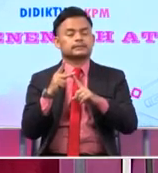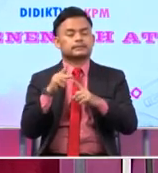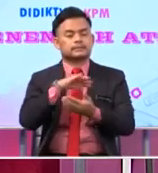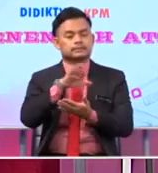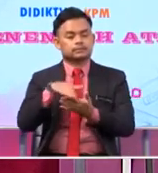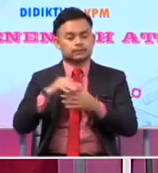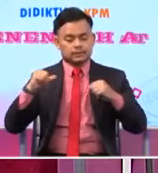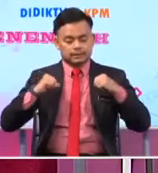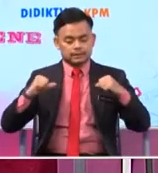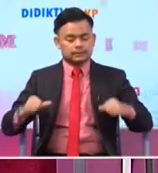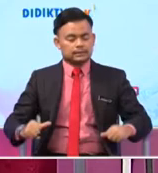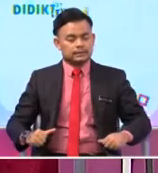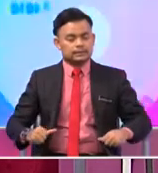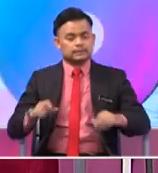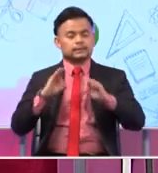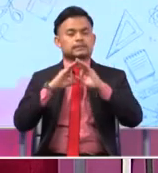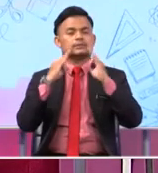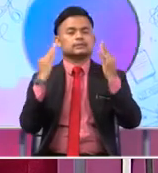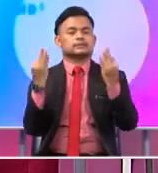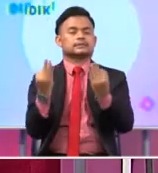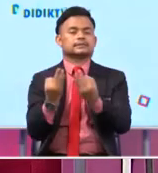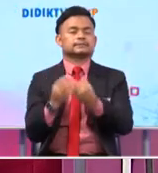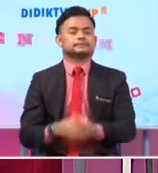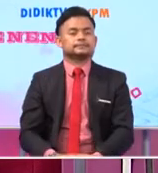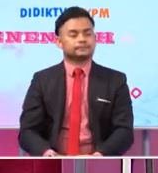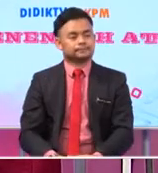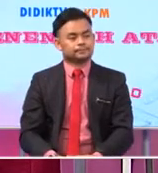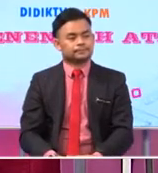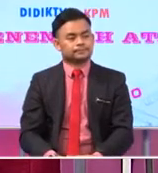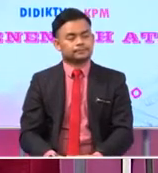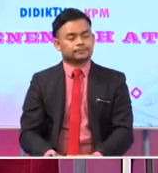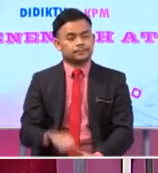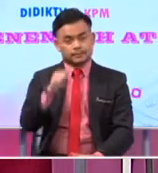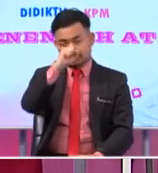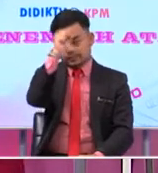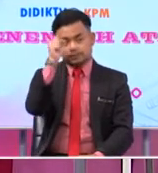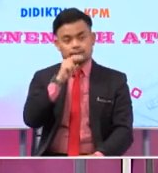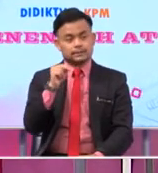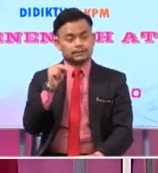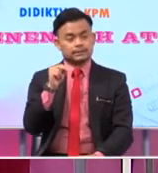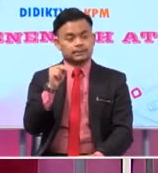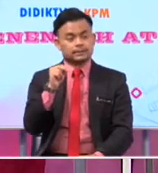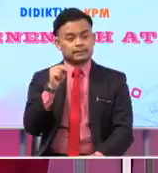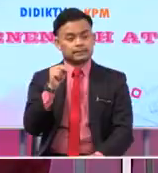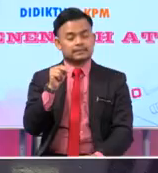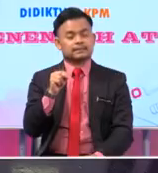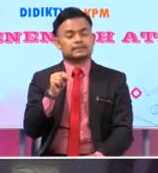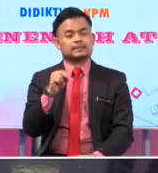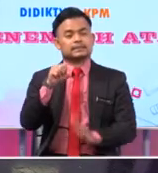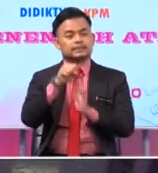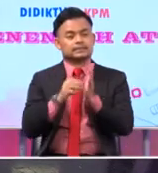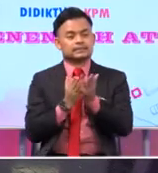diantara ane keluarga yang lain Ki by soalan seterusnya eh cek dulu publik oleh